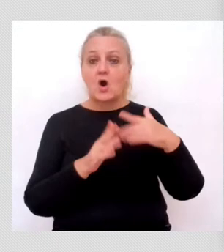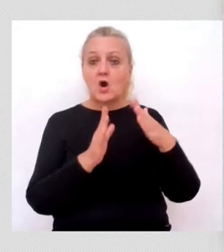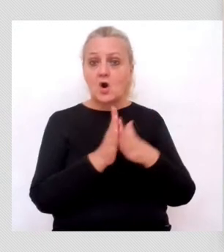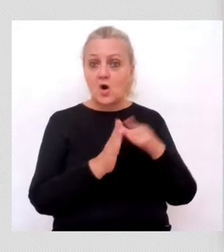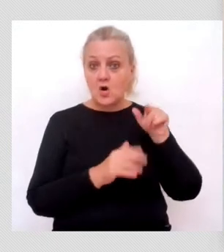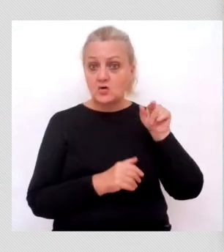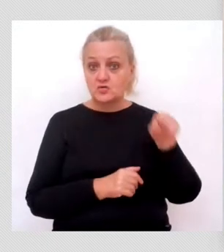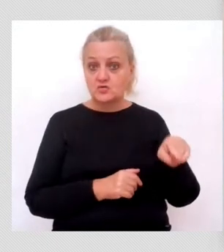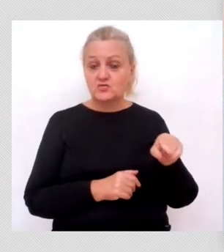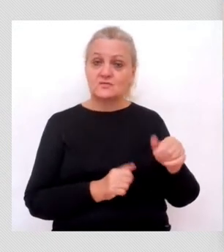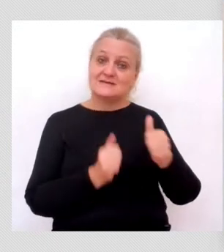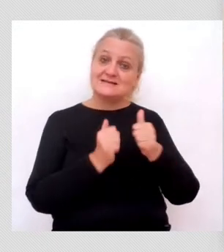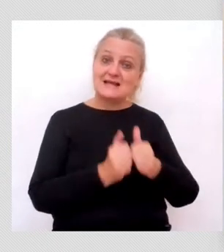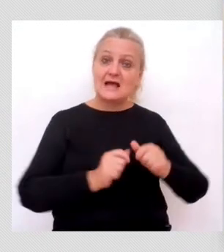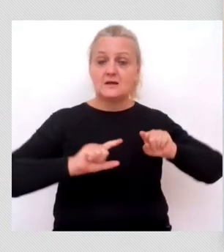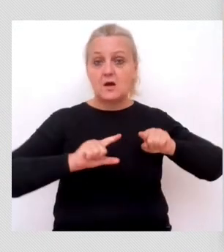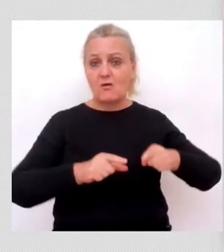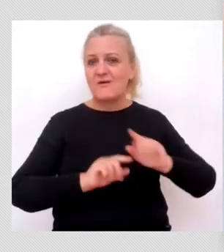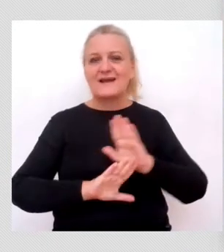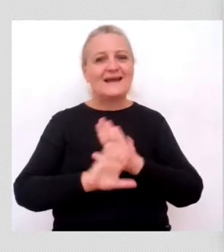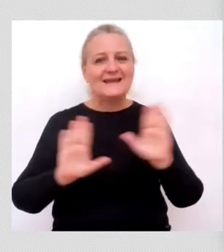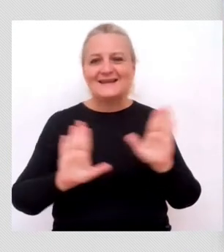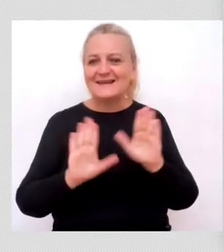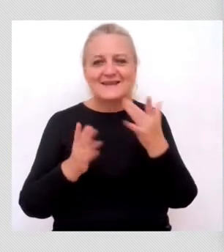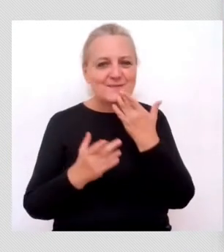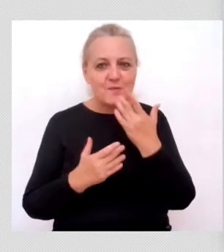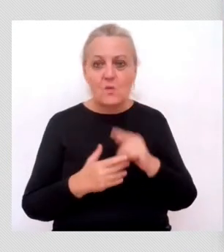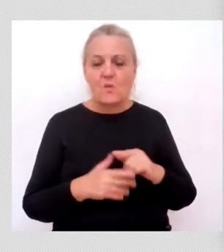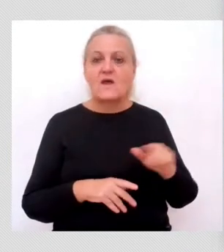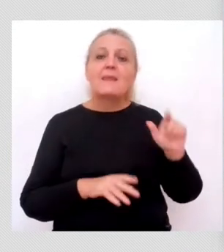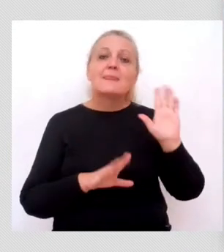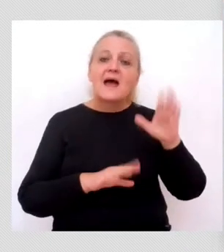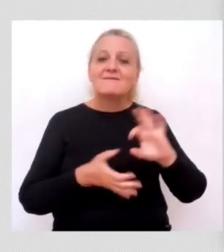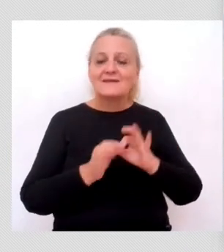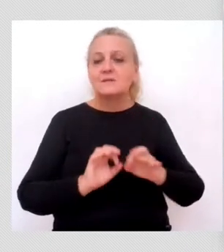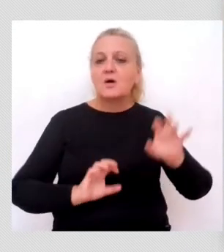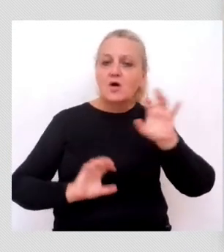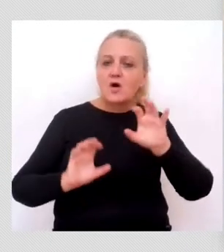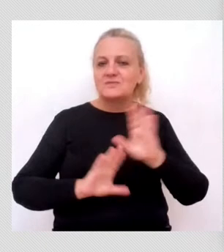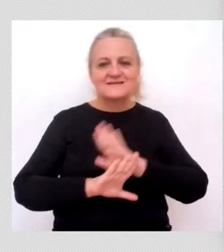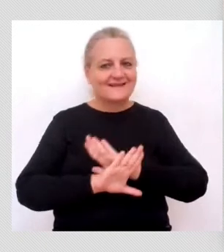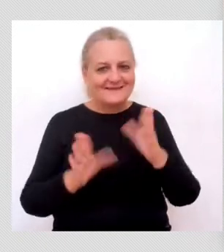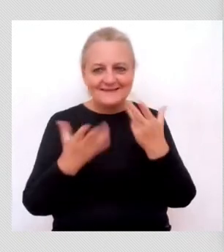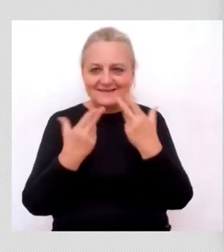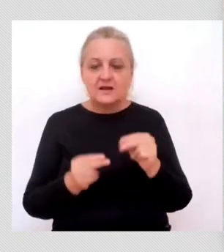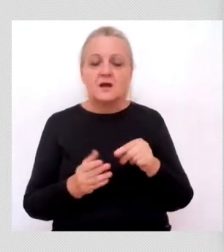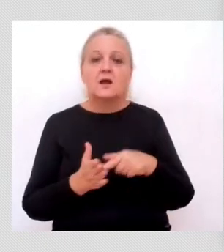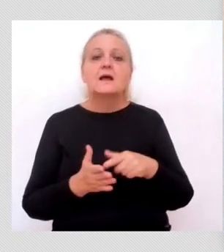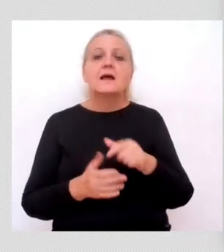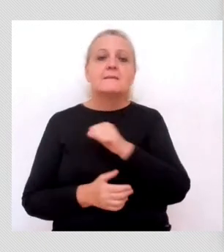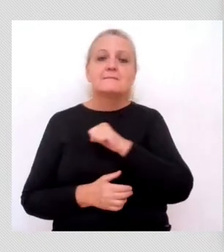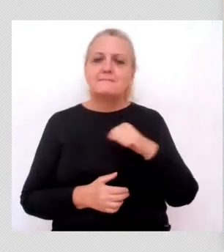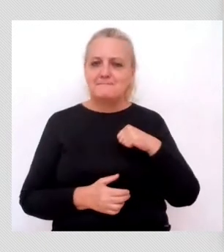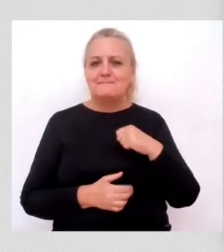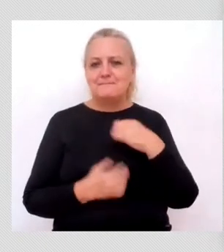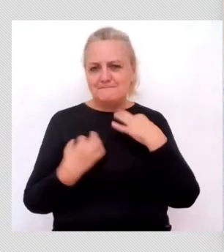jakąś rolę organizatora czy nawet obserwatora. Raczej no, pan senator sam sobie